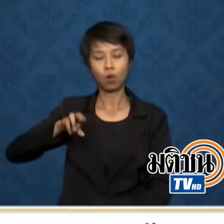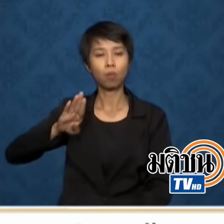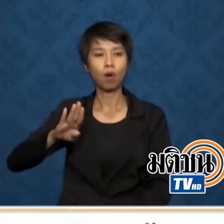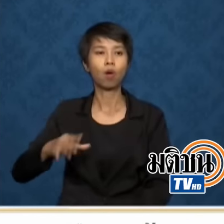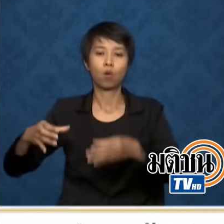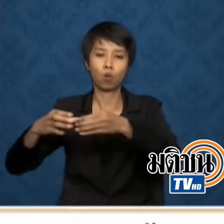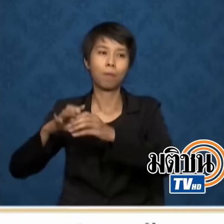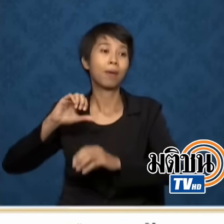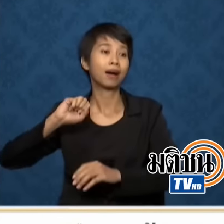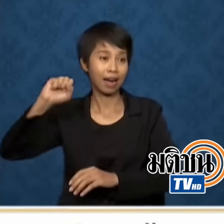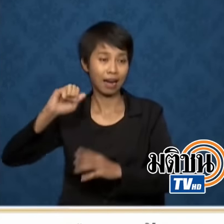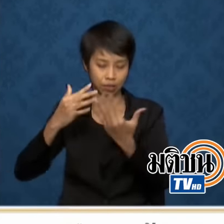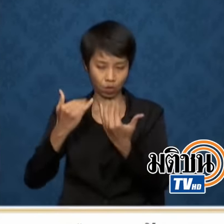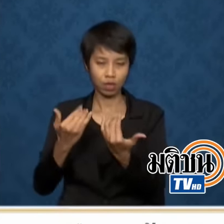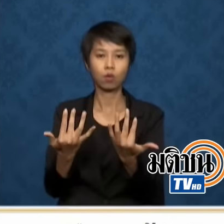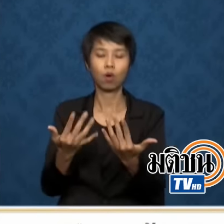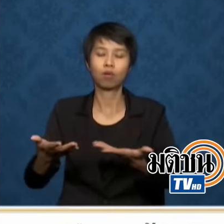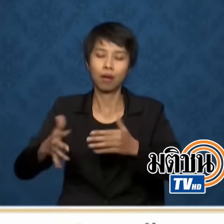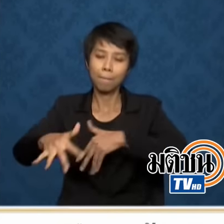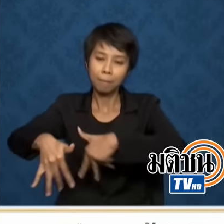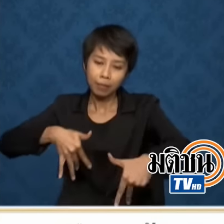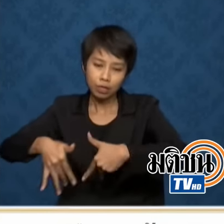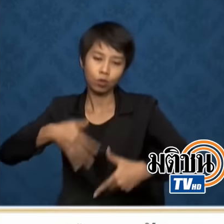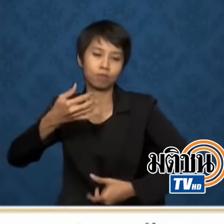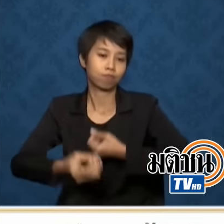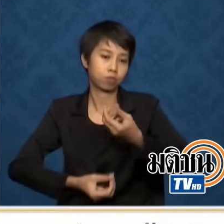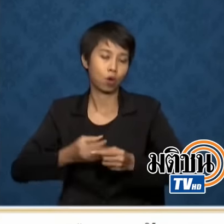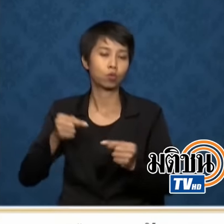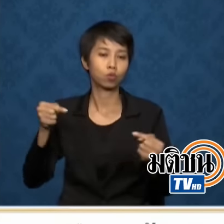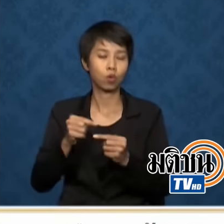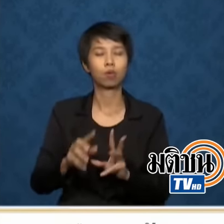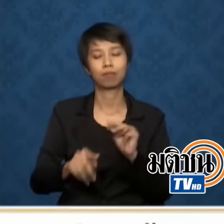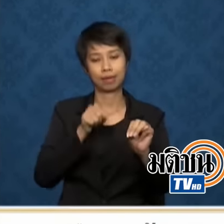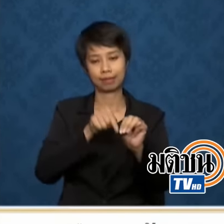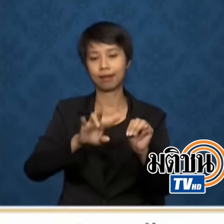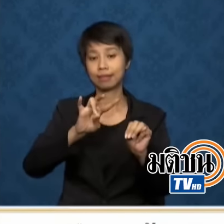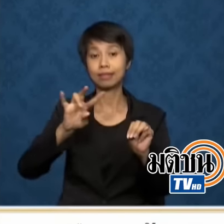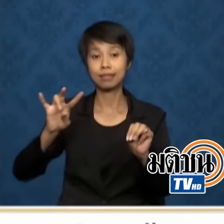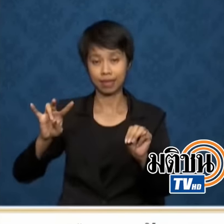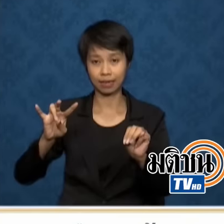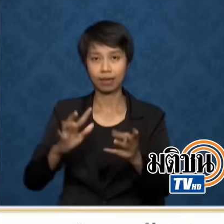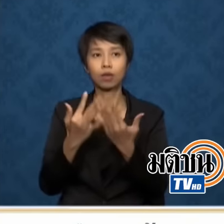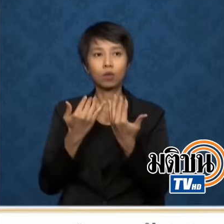ครับอยู่ในช่วงของการรับฟังความคิดเห็นของประชาชนตามมาตรา77ของรัฐธรรมนูญนะครับซึ่งมีระยะเวลา